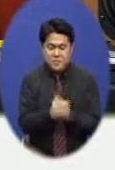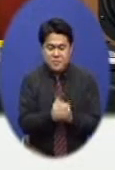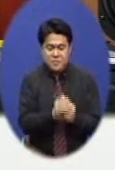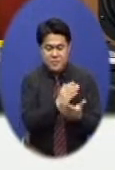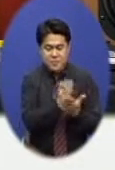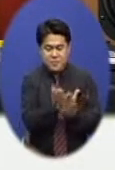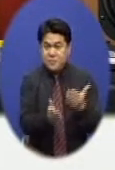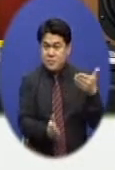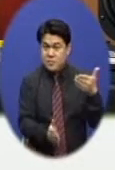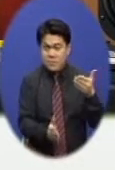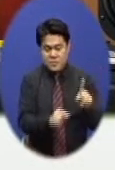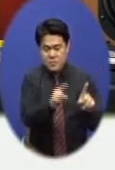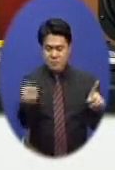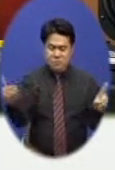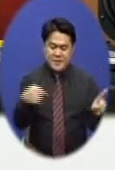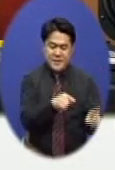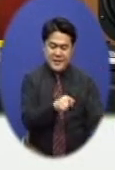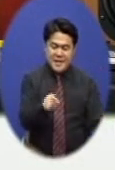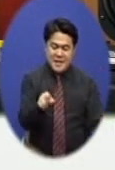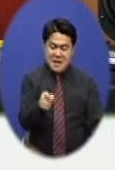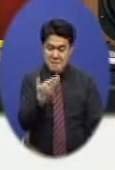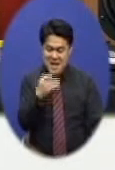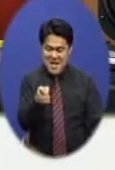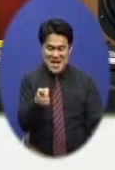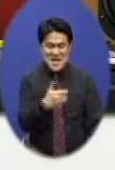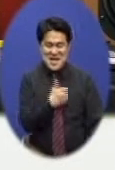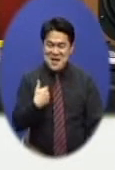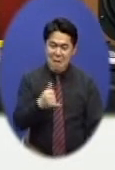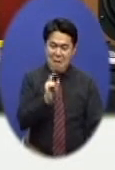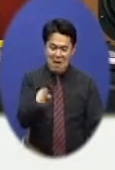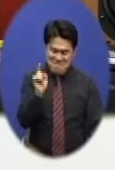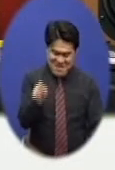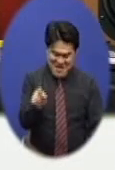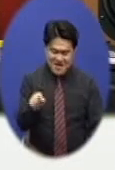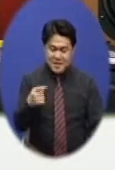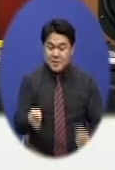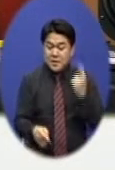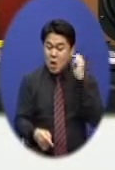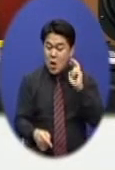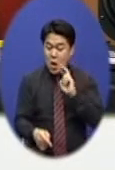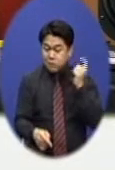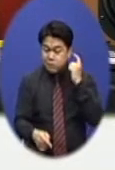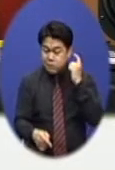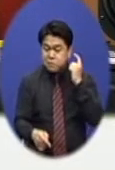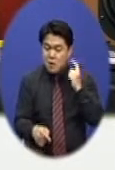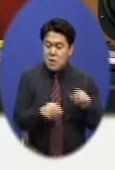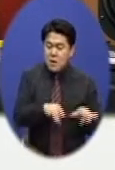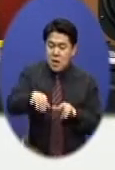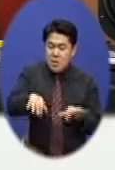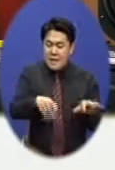9곡이 있거든요. 그중에서 가장 자신 있는 곡을 네. 선택하신 다음에 그다음에 반주에 맞춰서 노래를